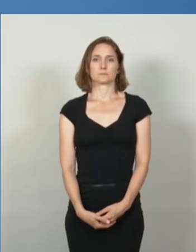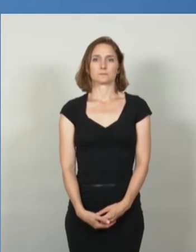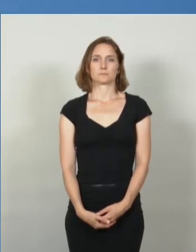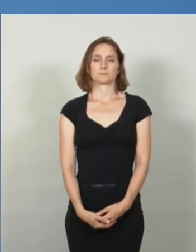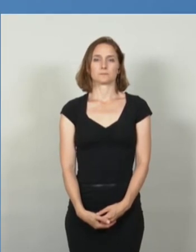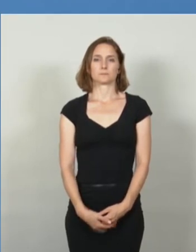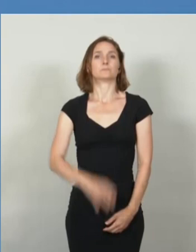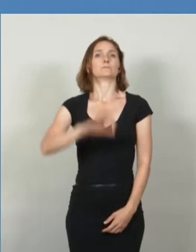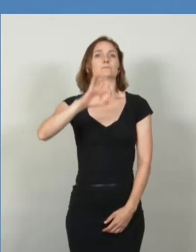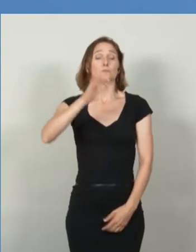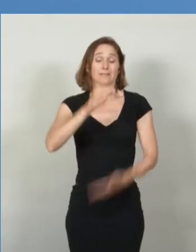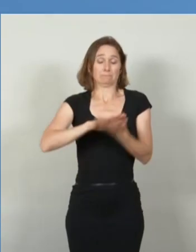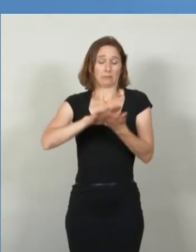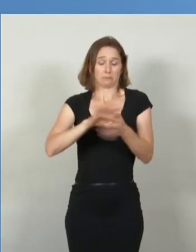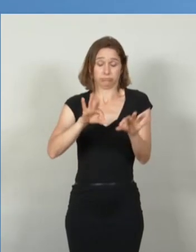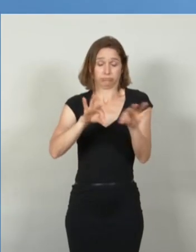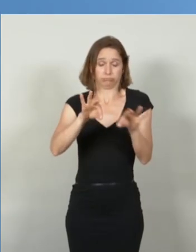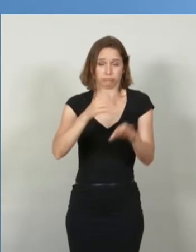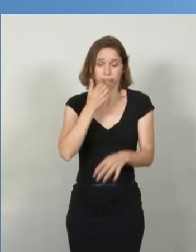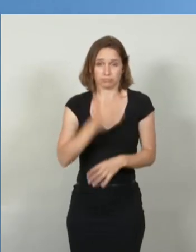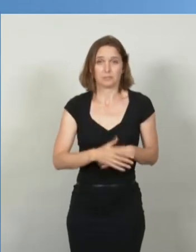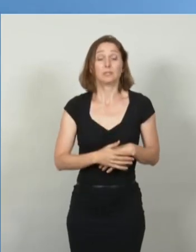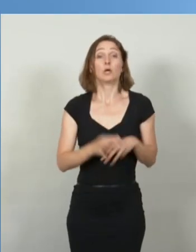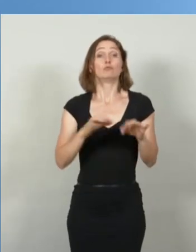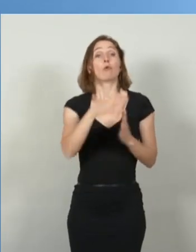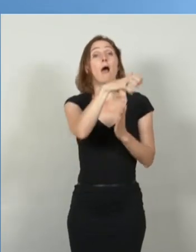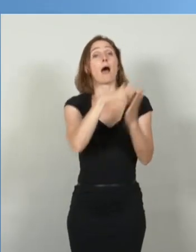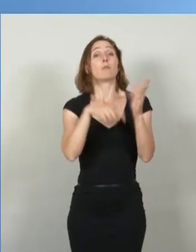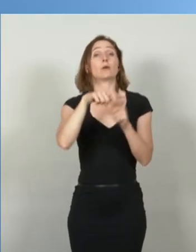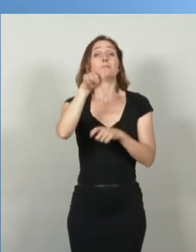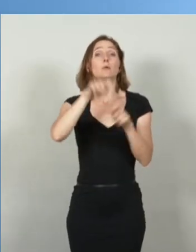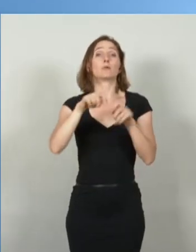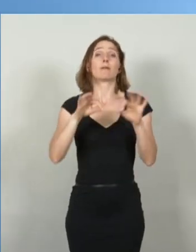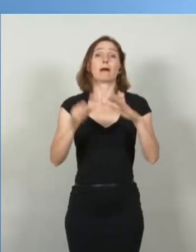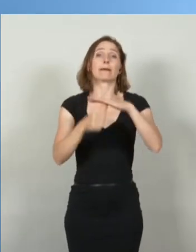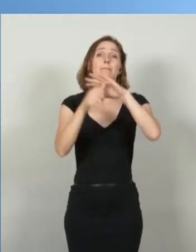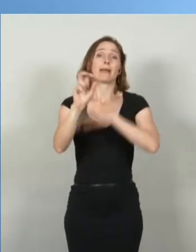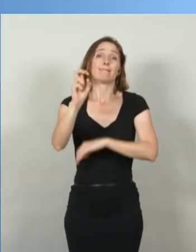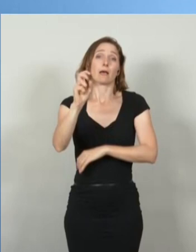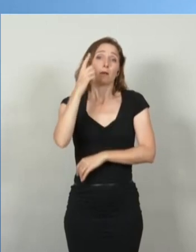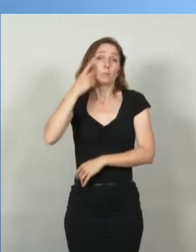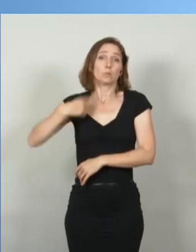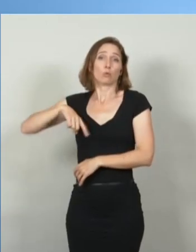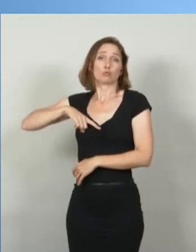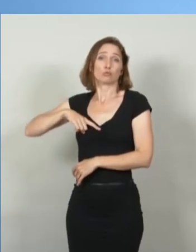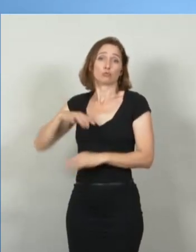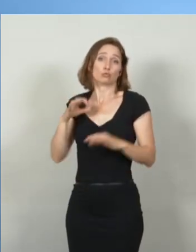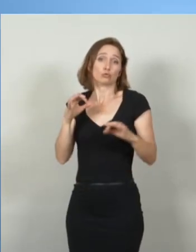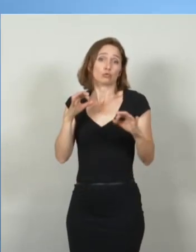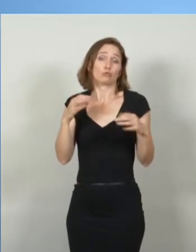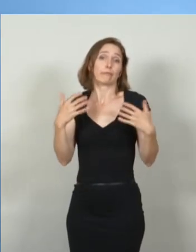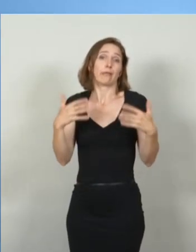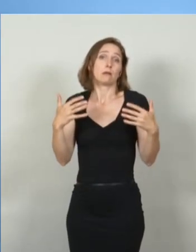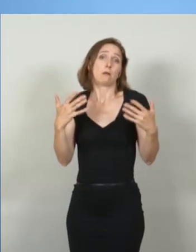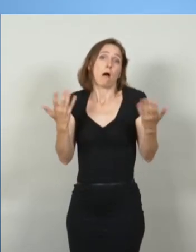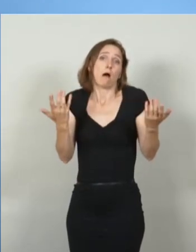oui pardon oui donc c'est le rapport d'évaluation de la capitale verte il confirme pour nous les appréciations que nous avons nous